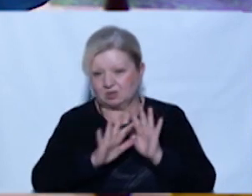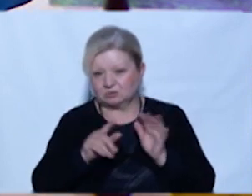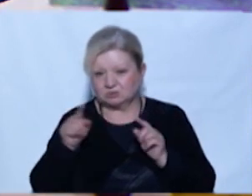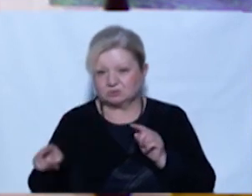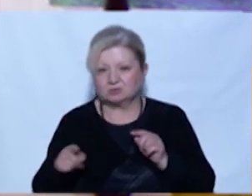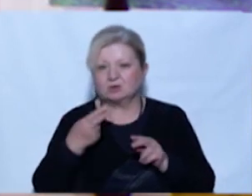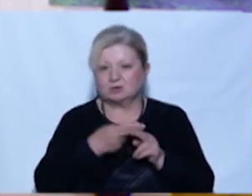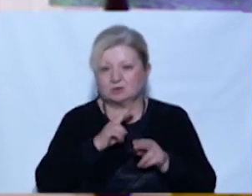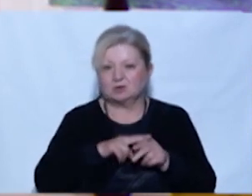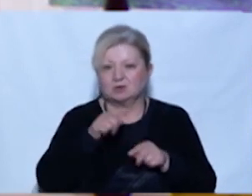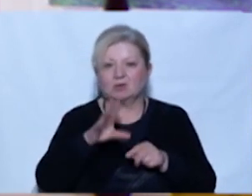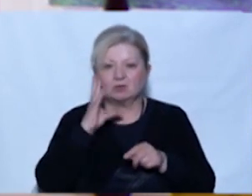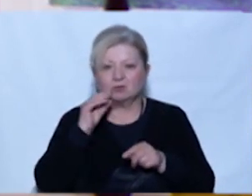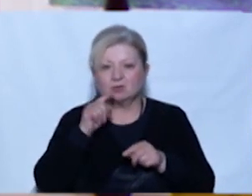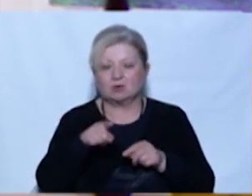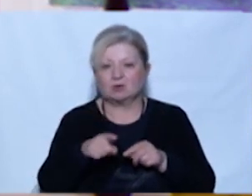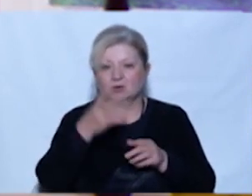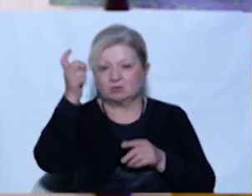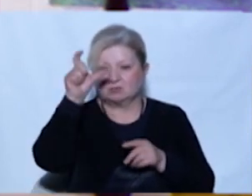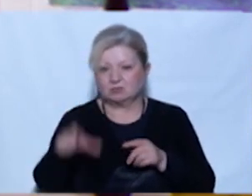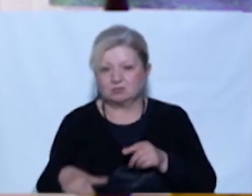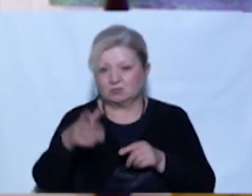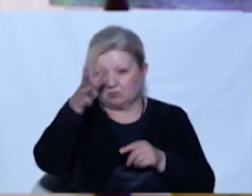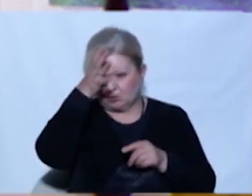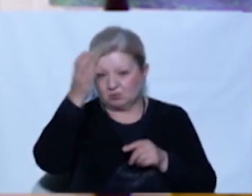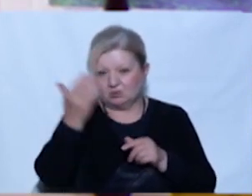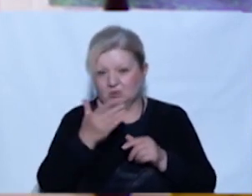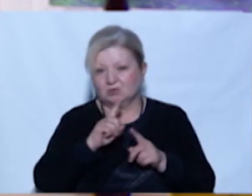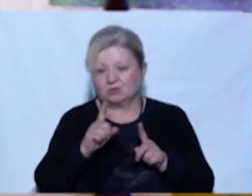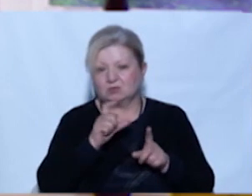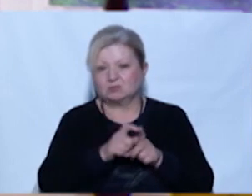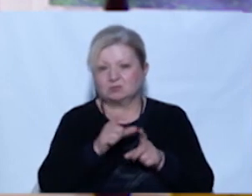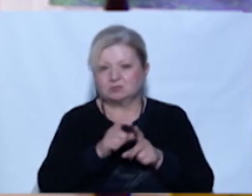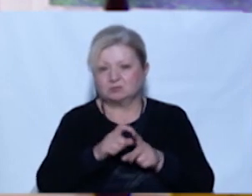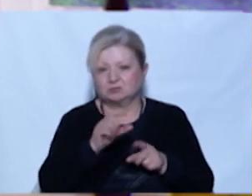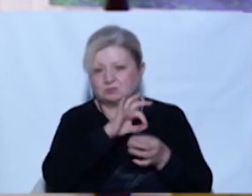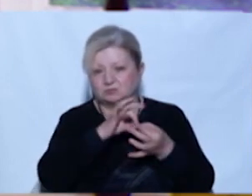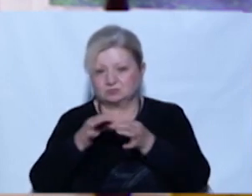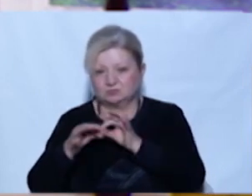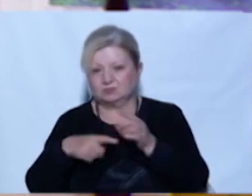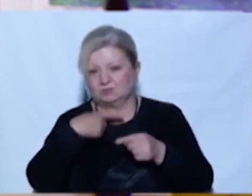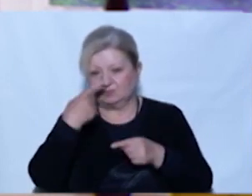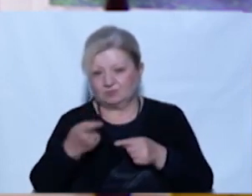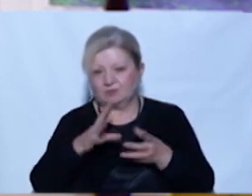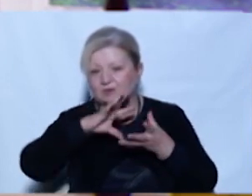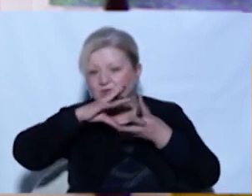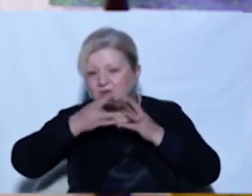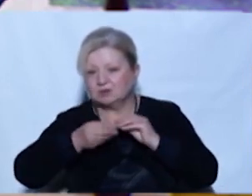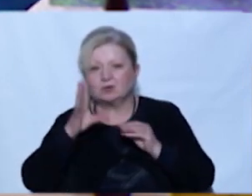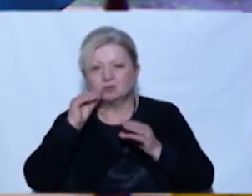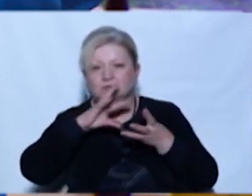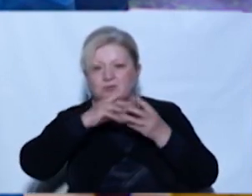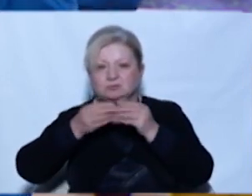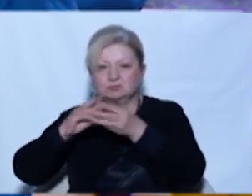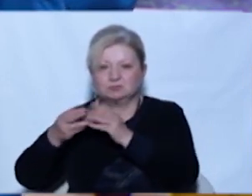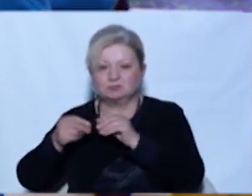და ამ დროს ამ ლექტორმა ასეთი ფრაზა ბრძანა, როდესაც შეაჯამა ეს